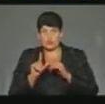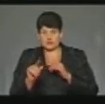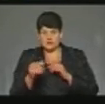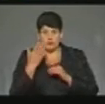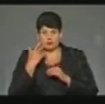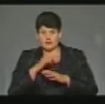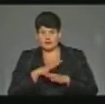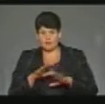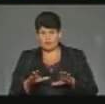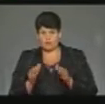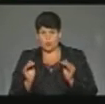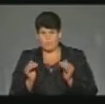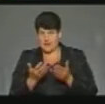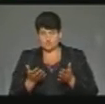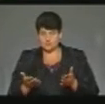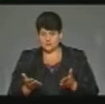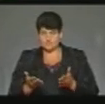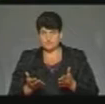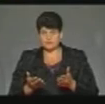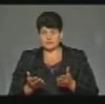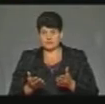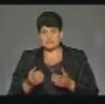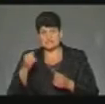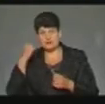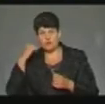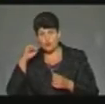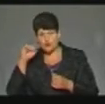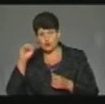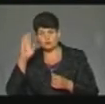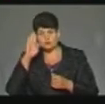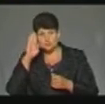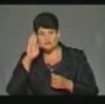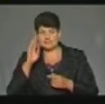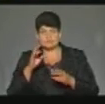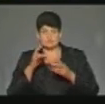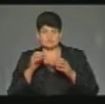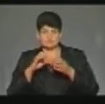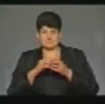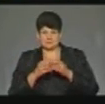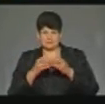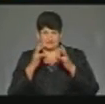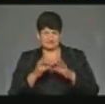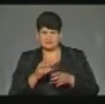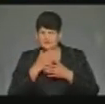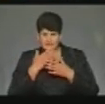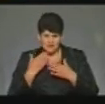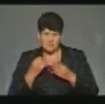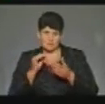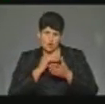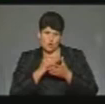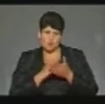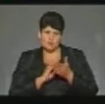було обмежувача. Водій з Кривого Рогу тілесних ушкоджень не отримав. На даний момент на водія складено протоколи за